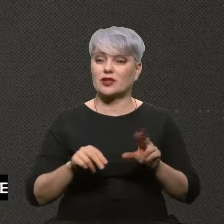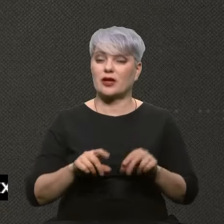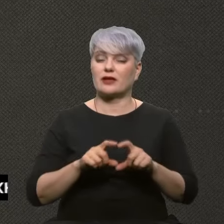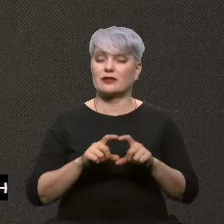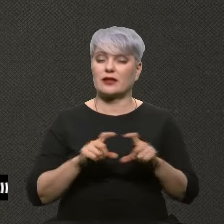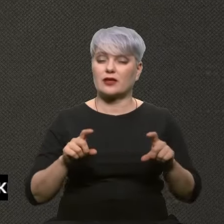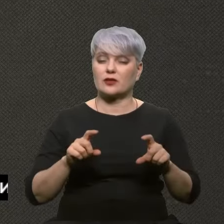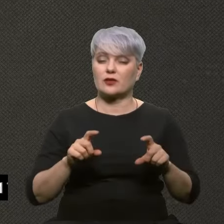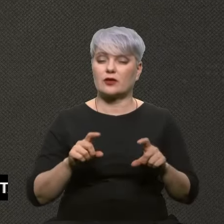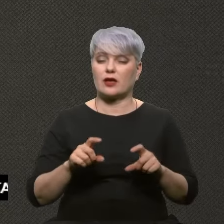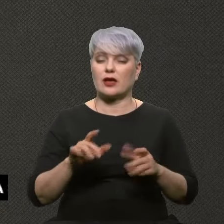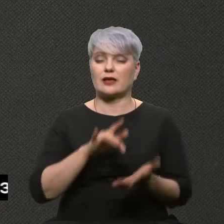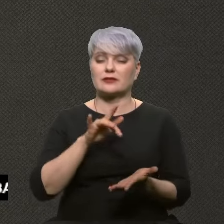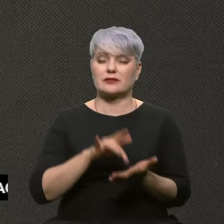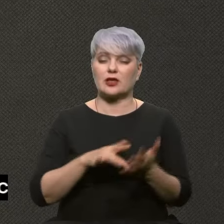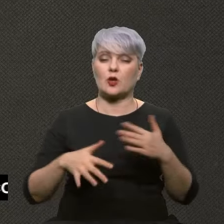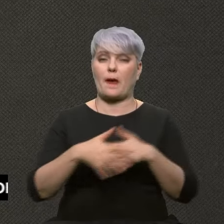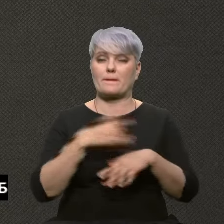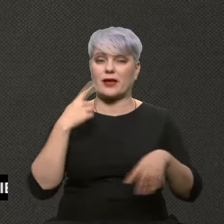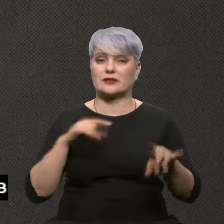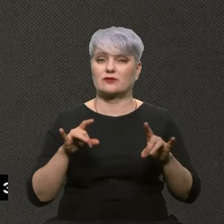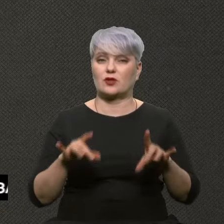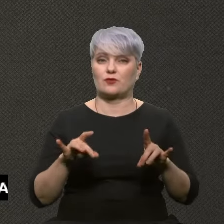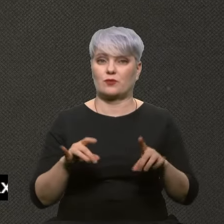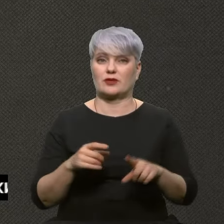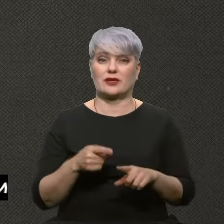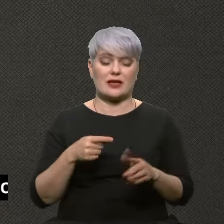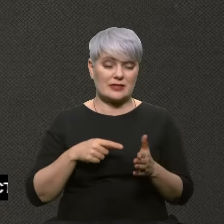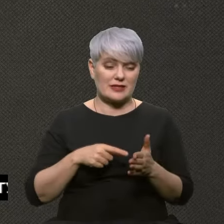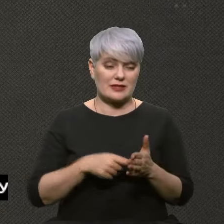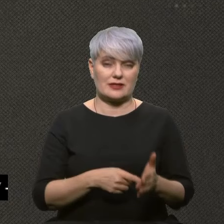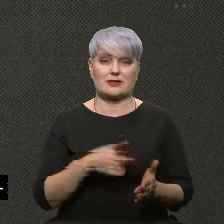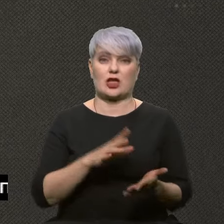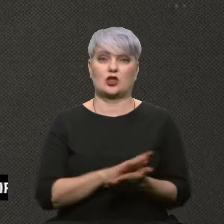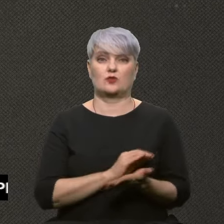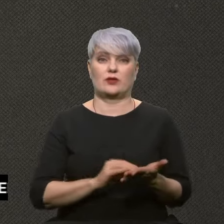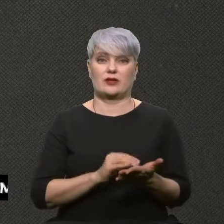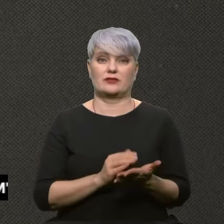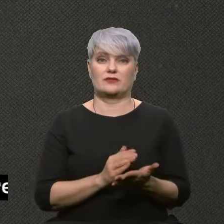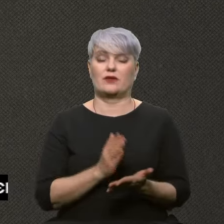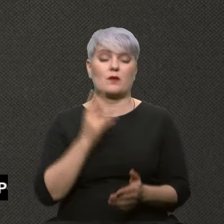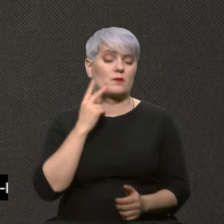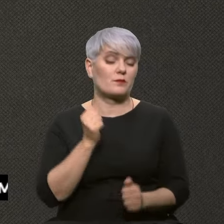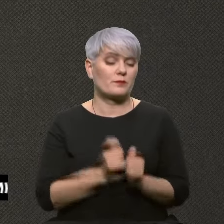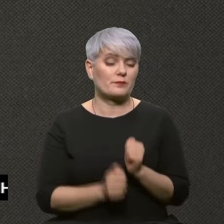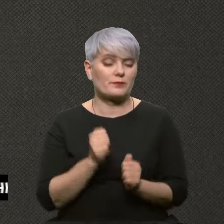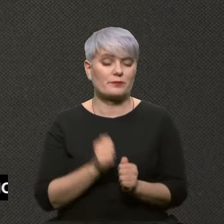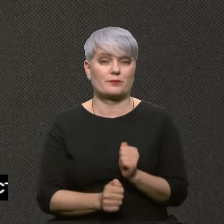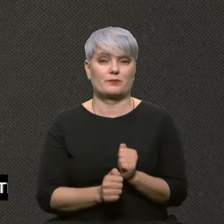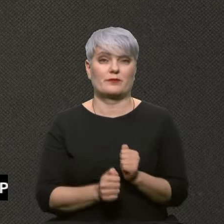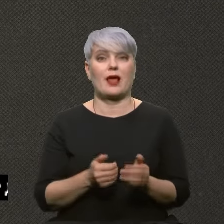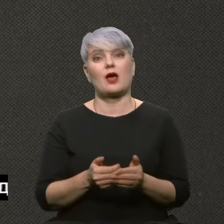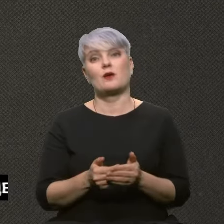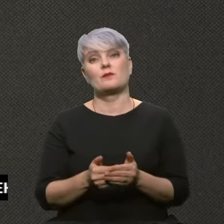є тиск на журналістів однозначно. І це історія, яка, на жаль, носить ознаки системності, оскільки перед тим